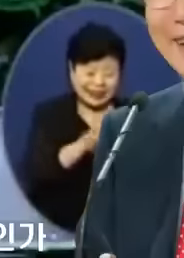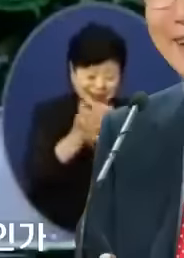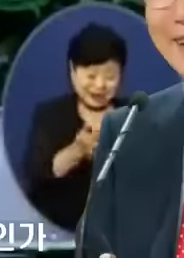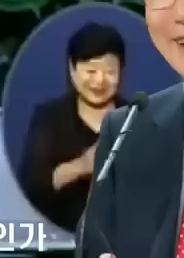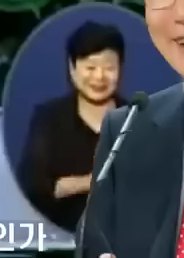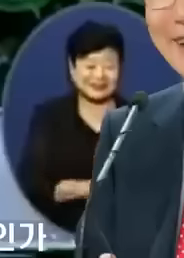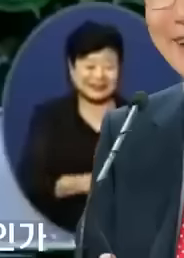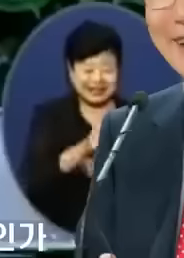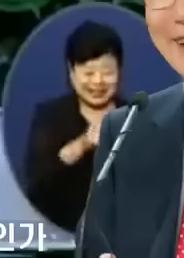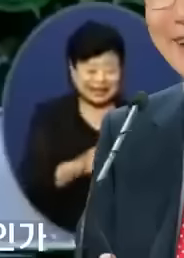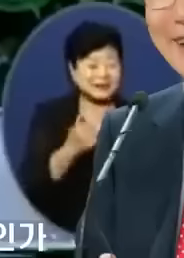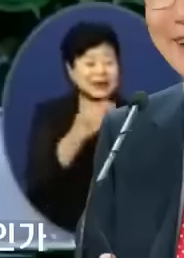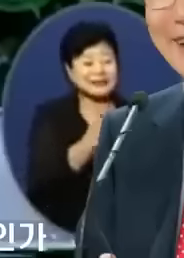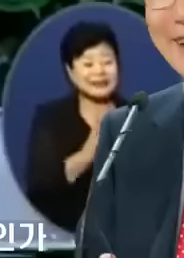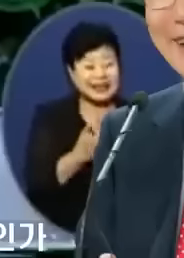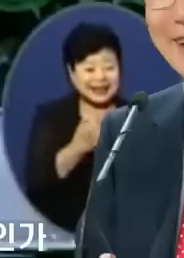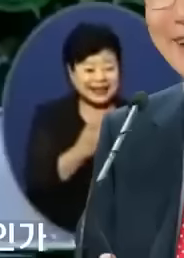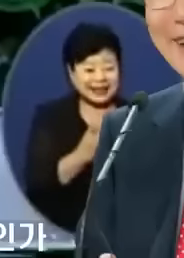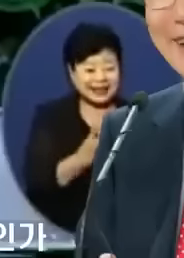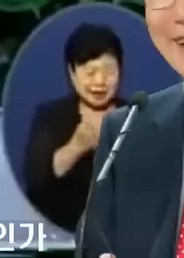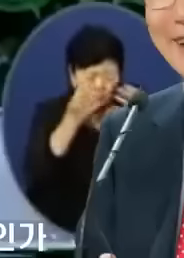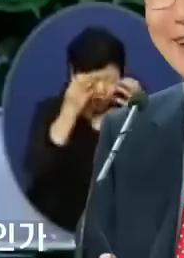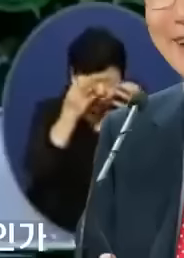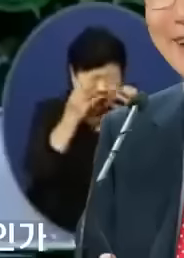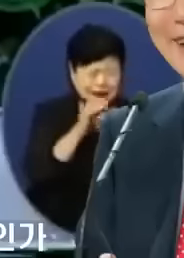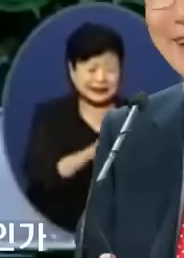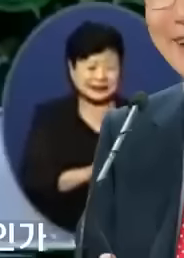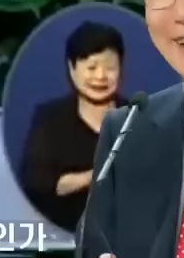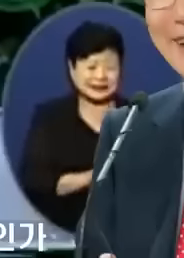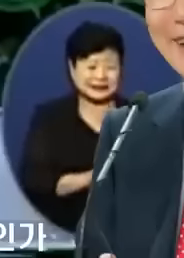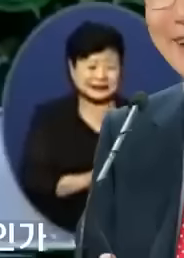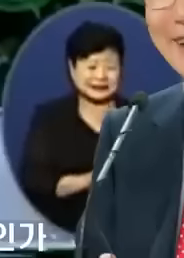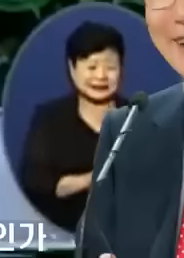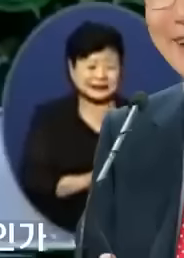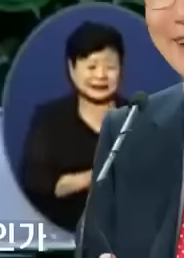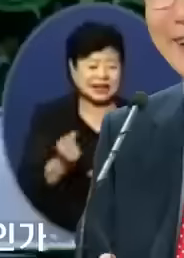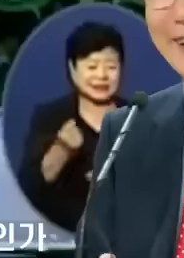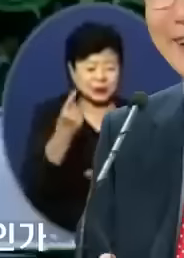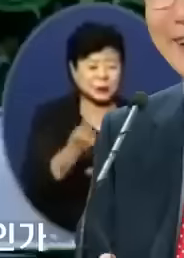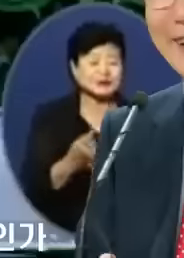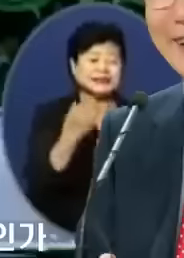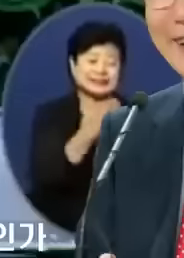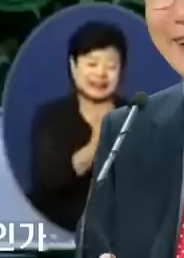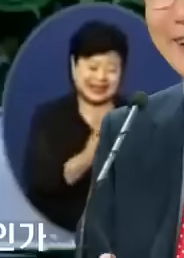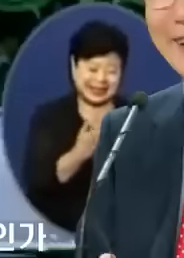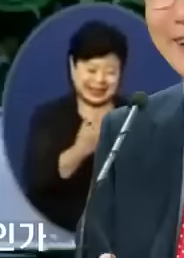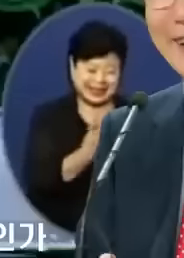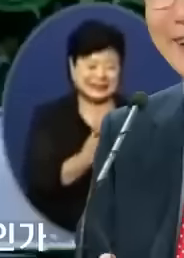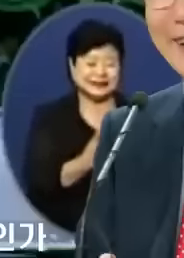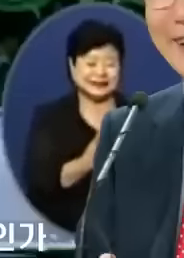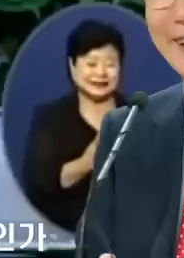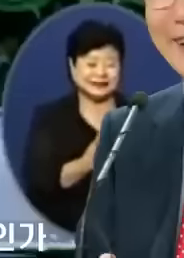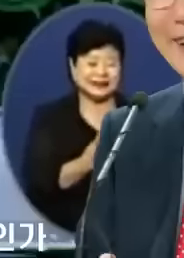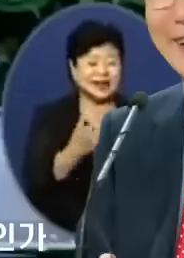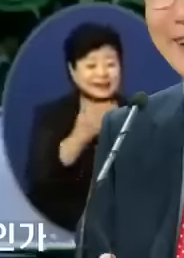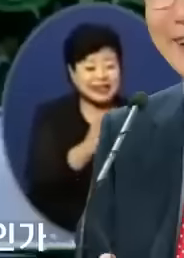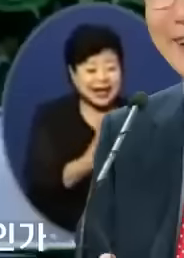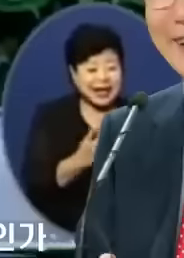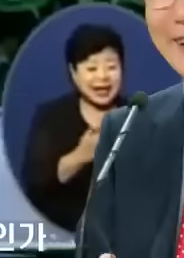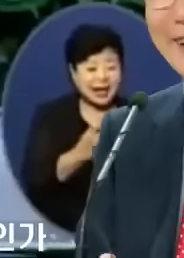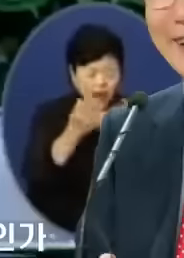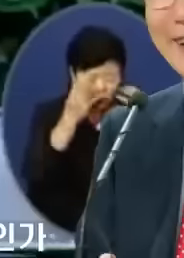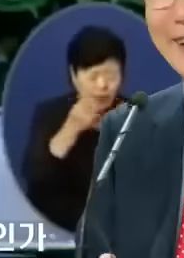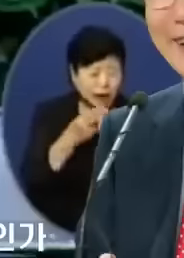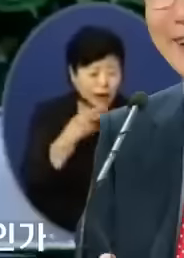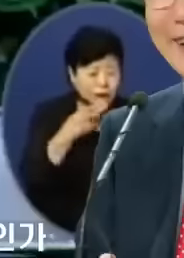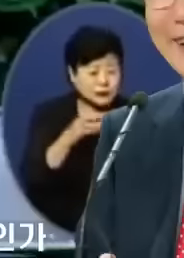것입니다. 하나님의 은혜는 고난이 담고 오는 은혜인 것입니다. 은혜는